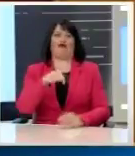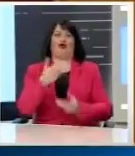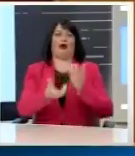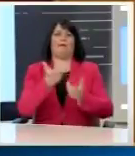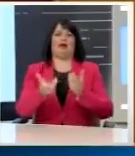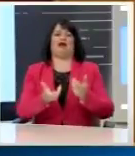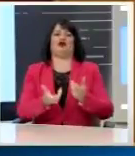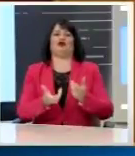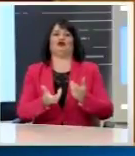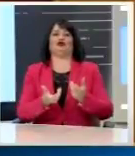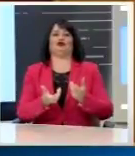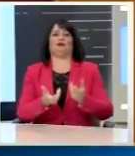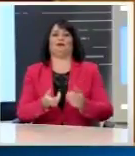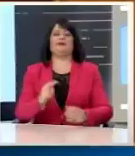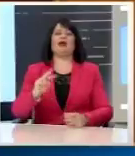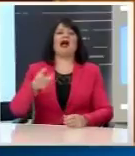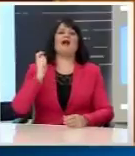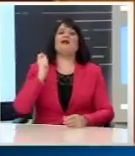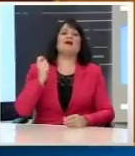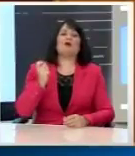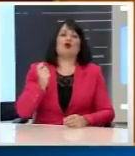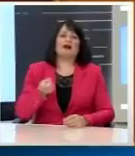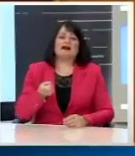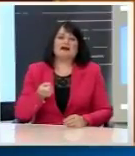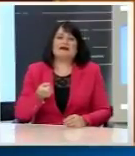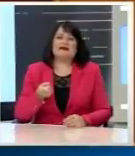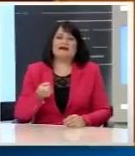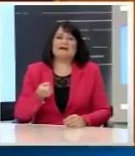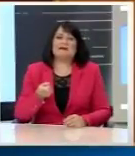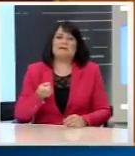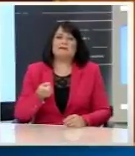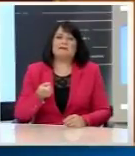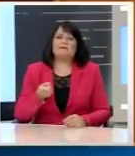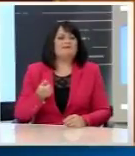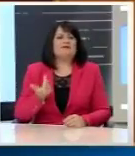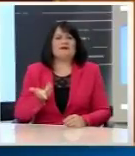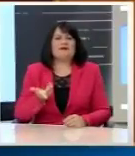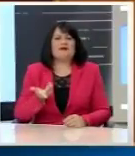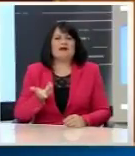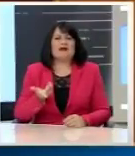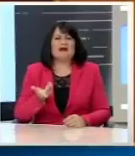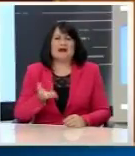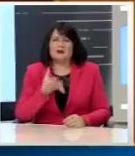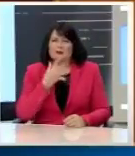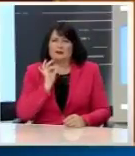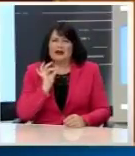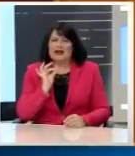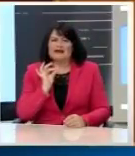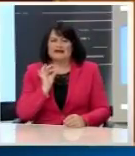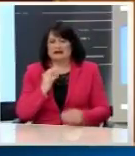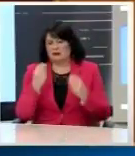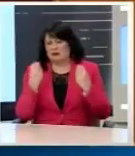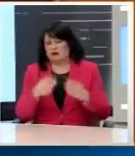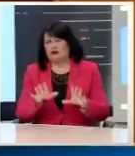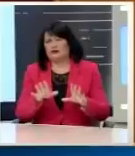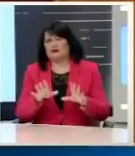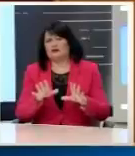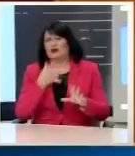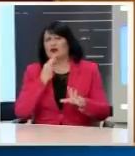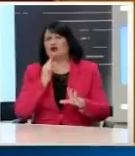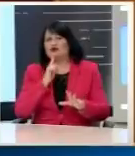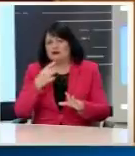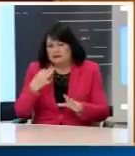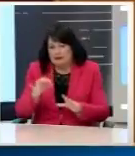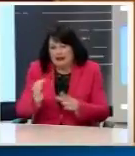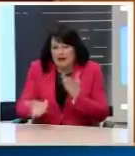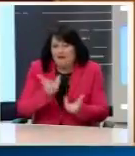διότι κάνετε μία αντιπολίτευση, η οποία είναι αντιπολίτευση της πυρκαγιάς και της συμφοράς, διότι